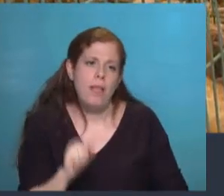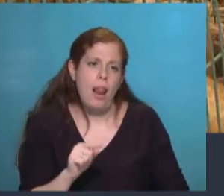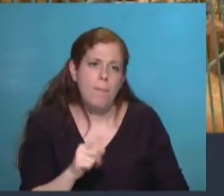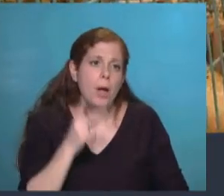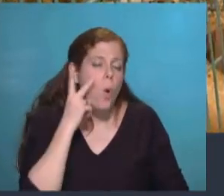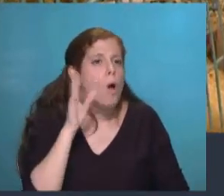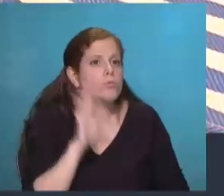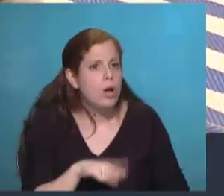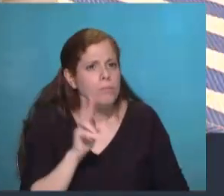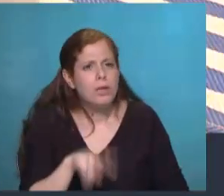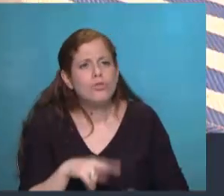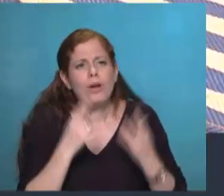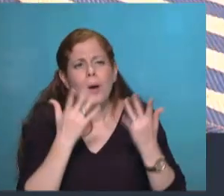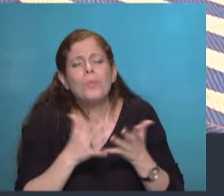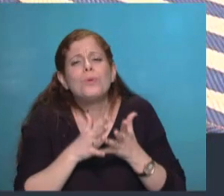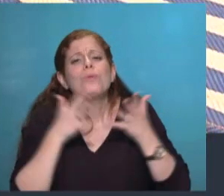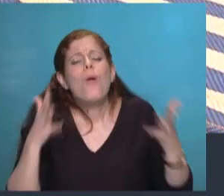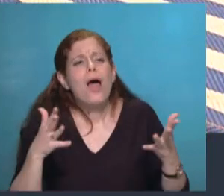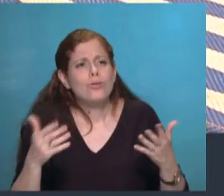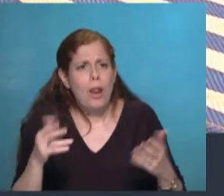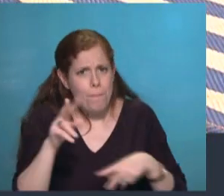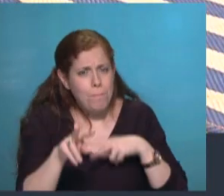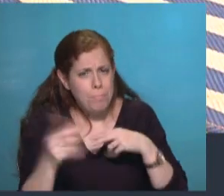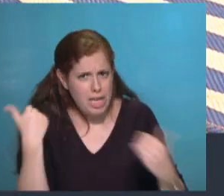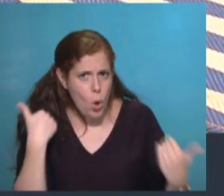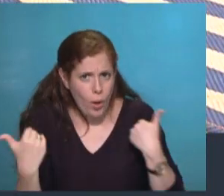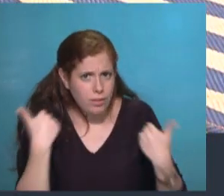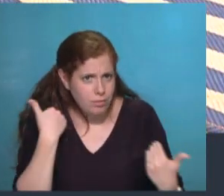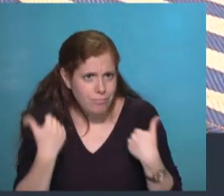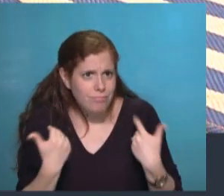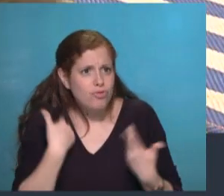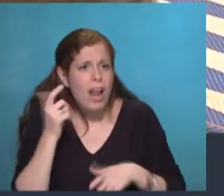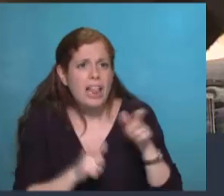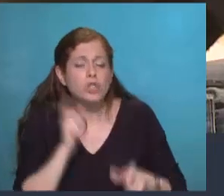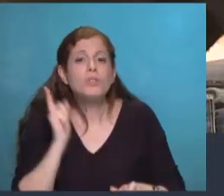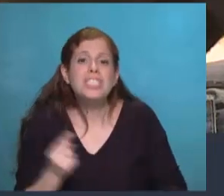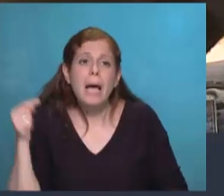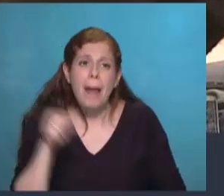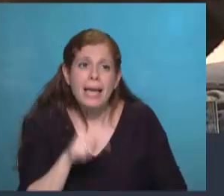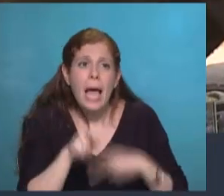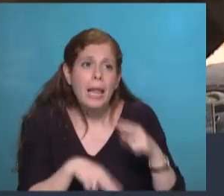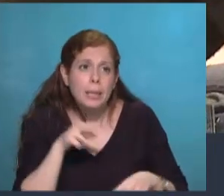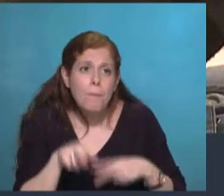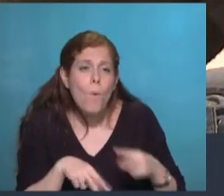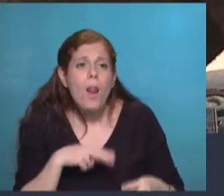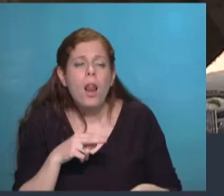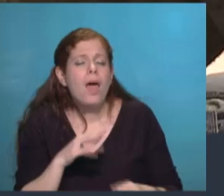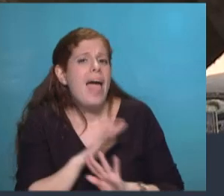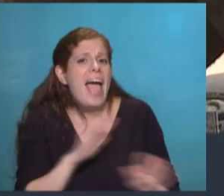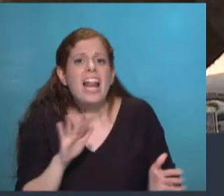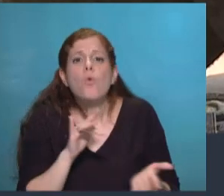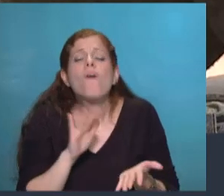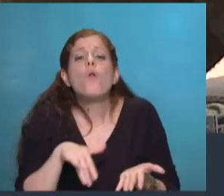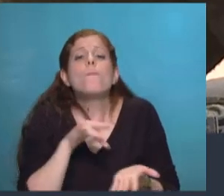יש אלינו כמות מאוד מאוד מאוד גדולה של מטופלים, של פניות, של אנשים שצריכים להגיע לטיפול. אין לנו אפילו